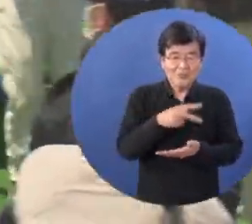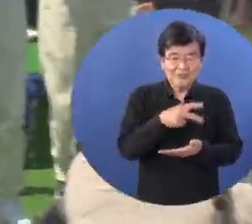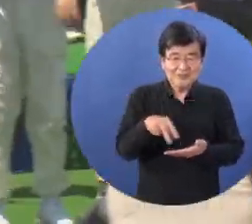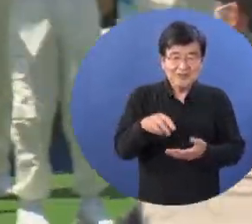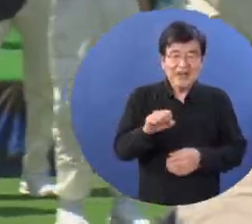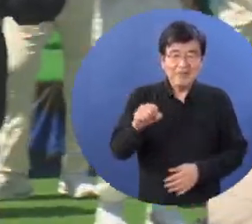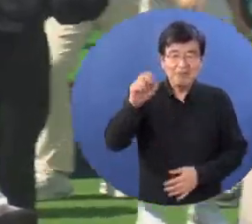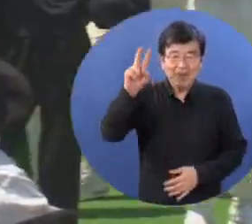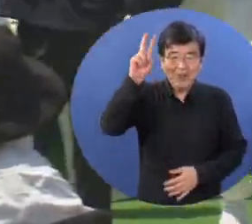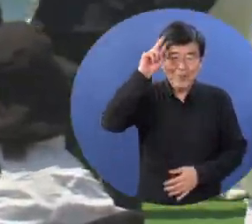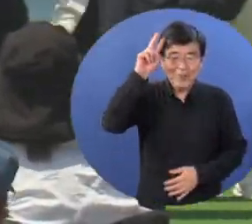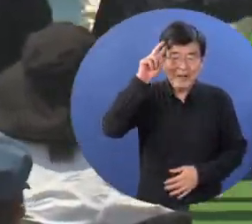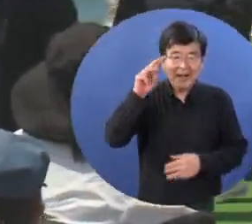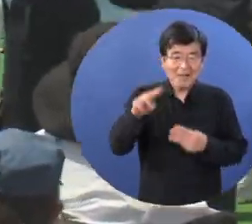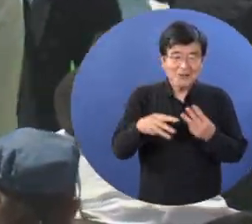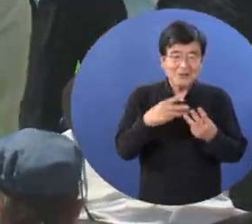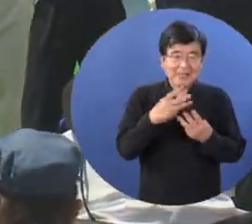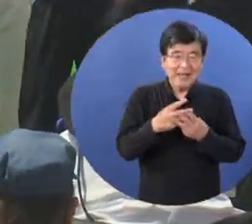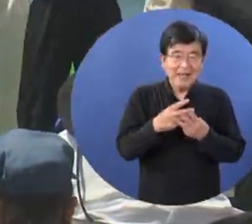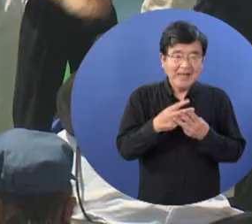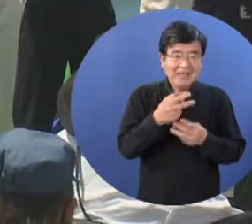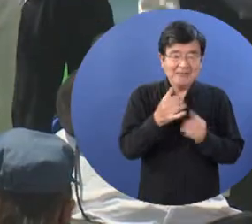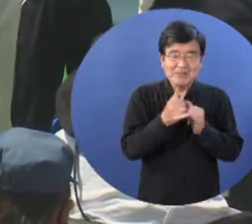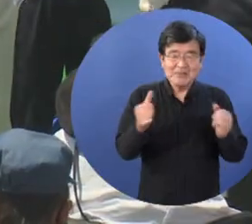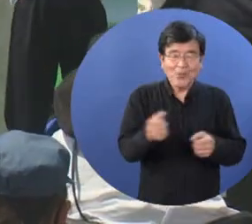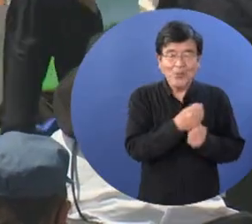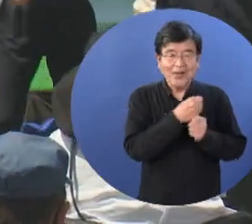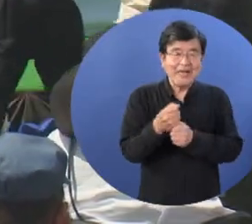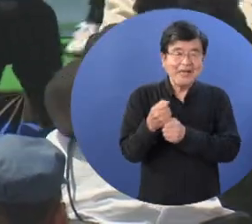のヒップホップバージョンを踊り、ガン